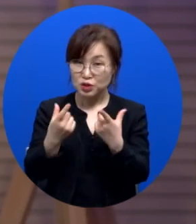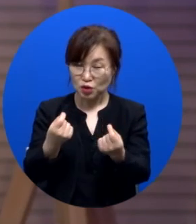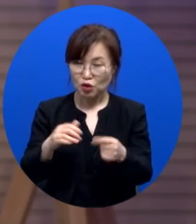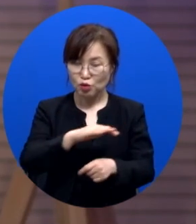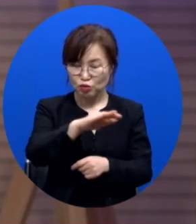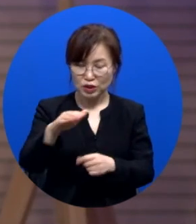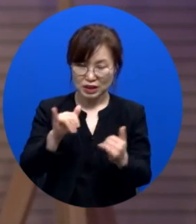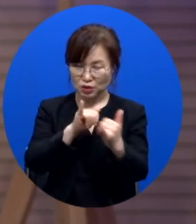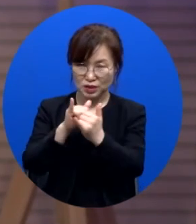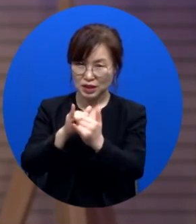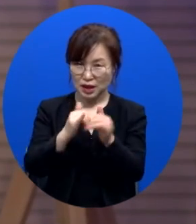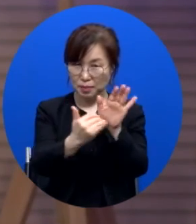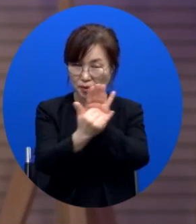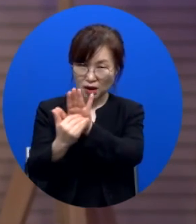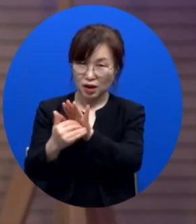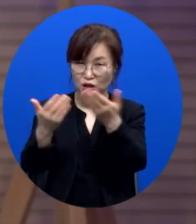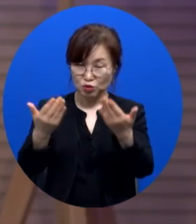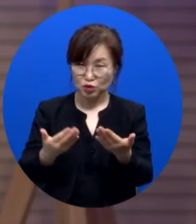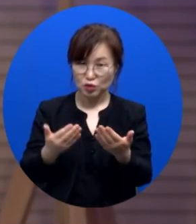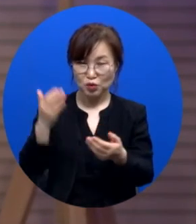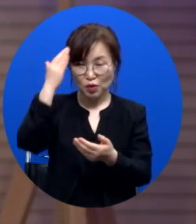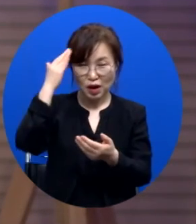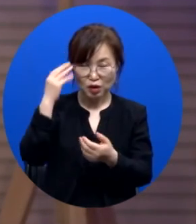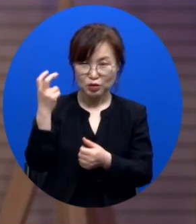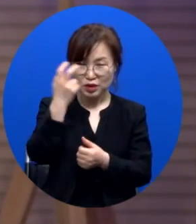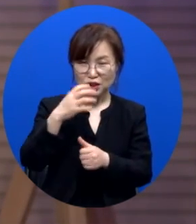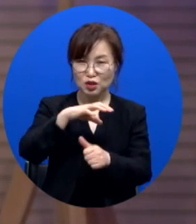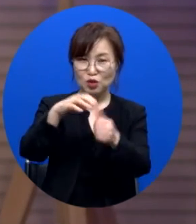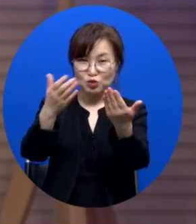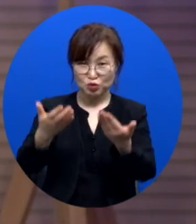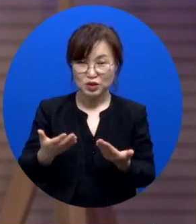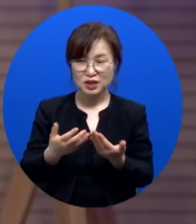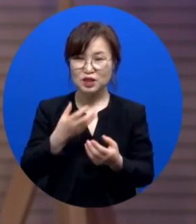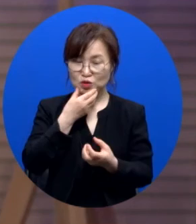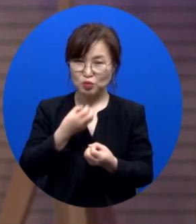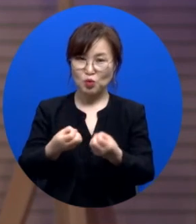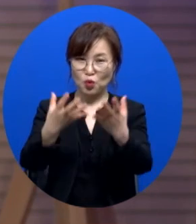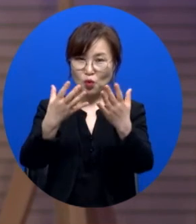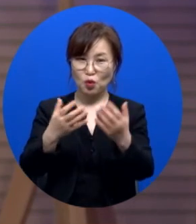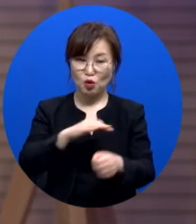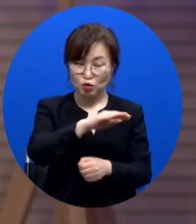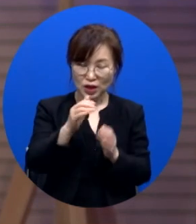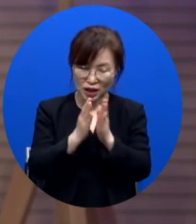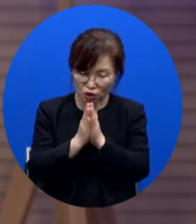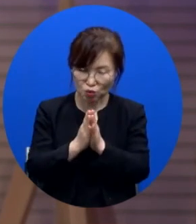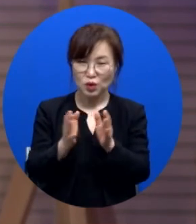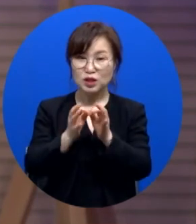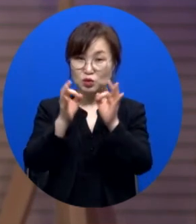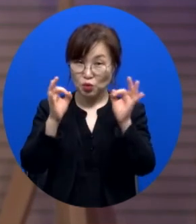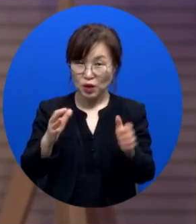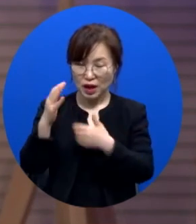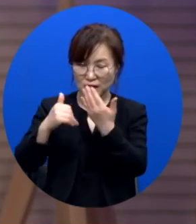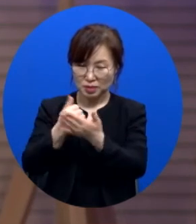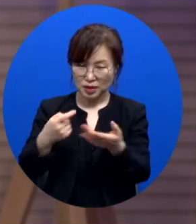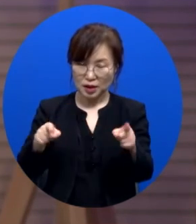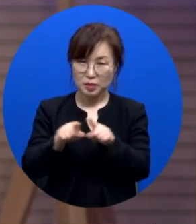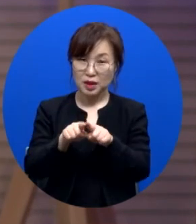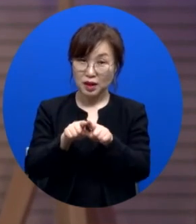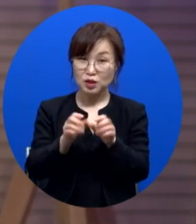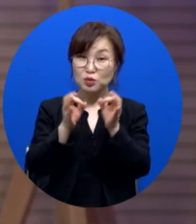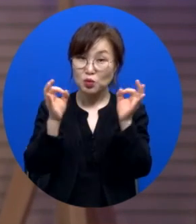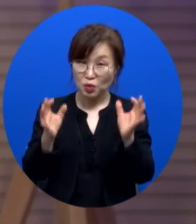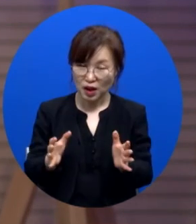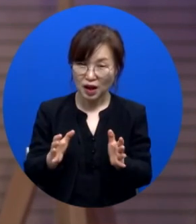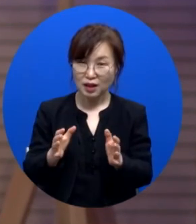우리 나라를 지켜 주시기를 축복합니다 하나님께서 우리가 기도하는 동안 하나님과 함께 하는 동안 우리 나라와